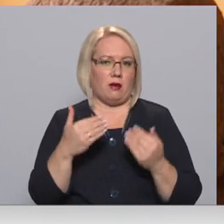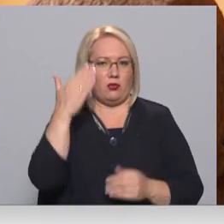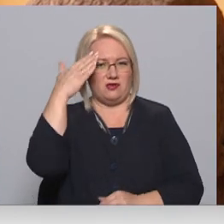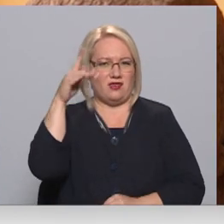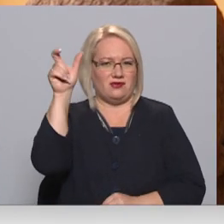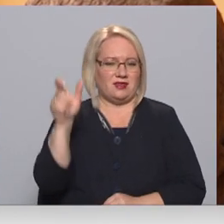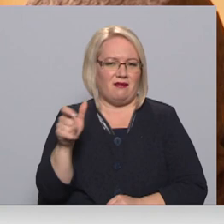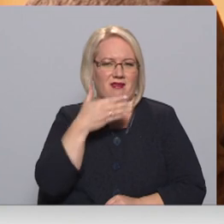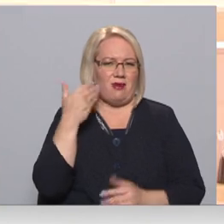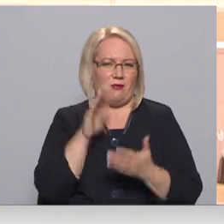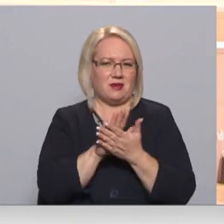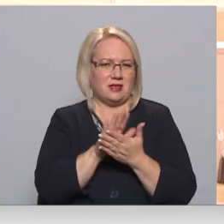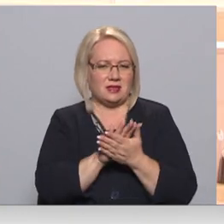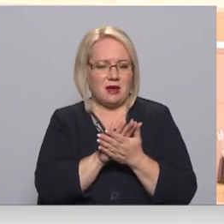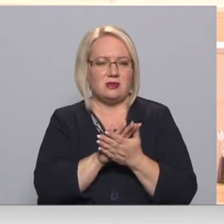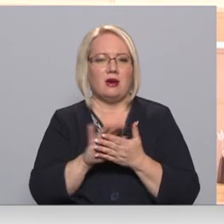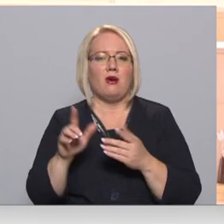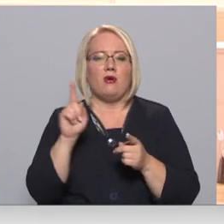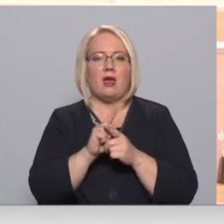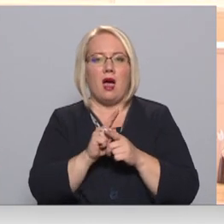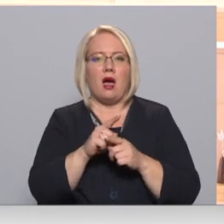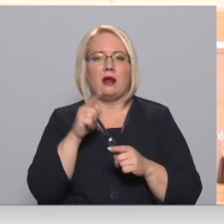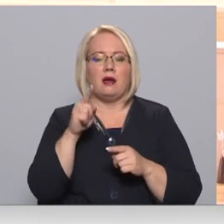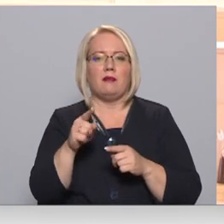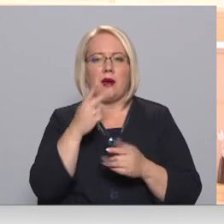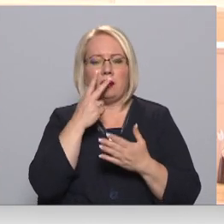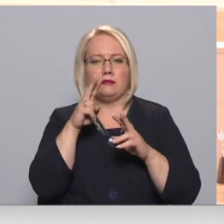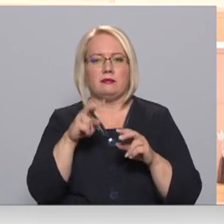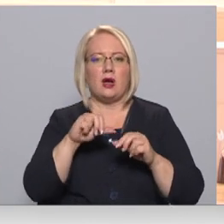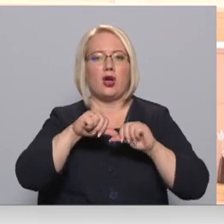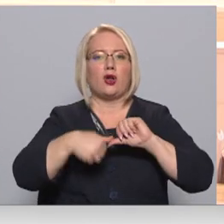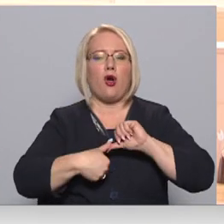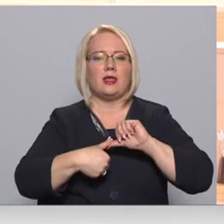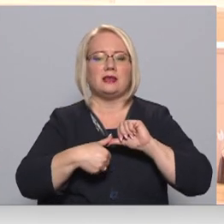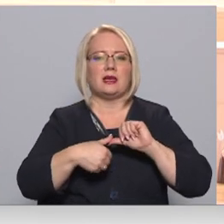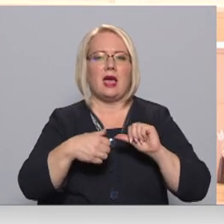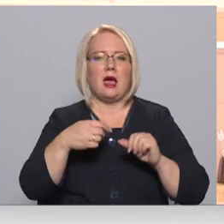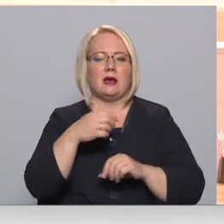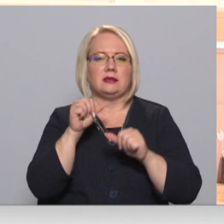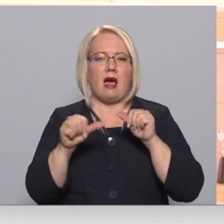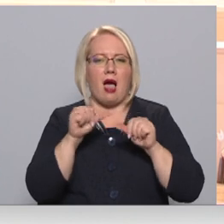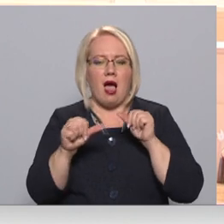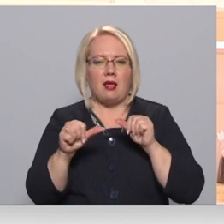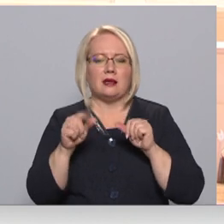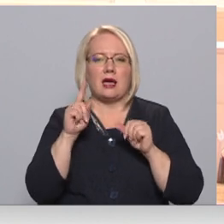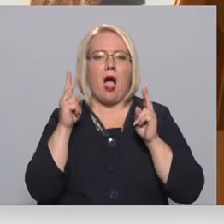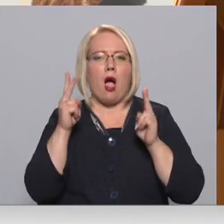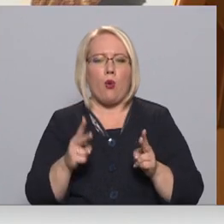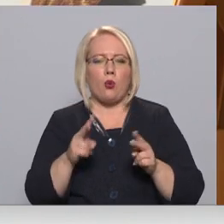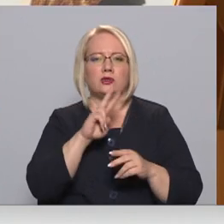arī neizrakstam pacientiem hroniskos medikamentus, jā, tikai akūtos tieši tos, kas šodien ir